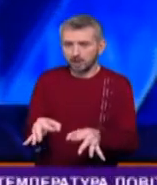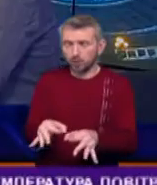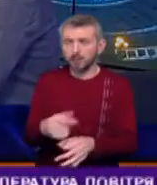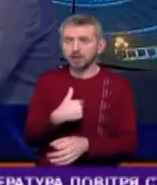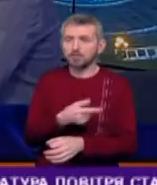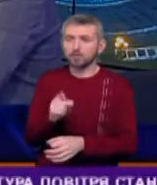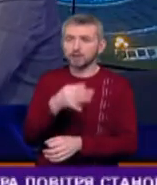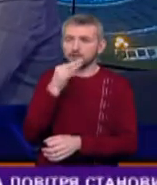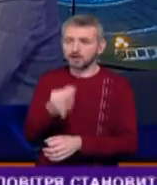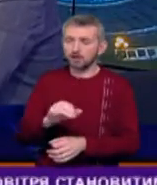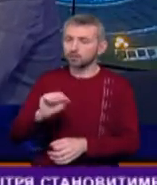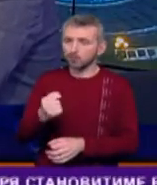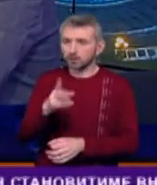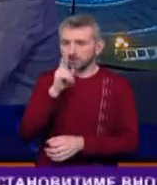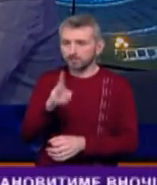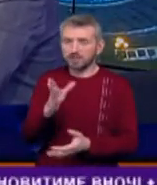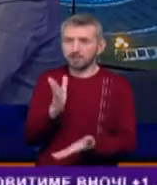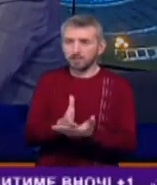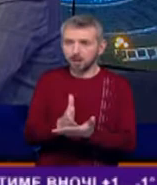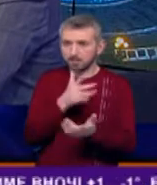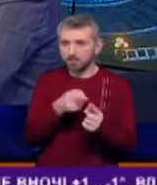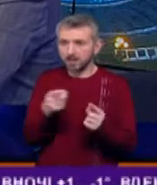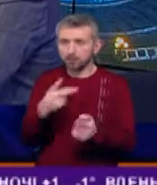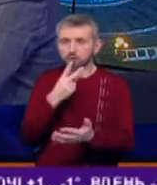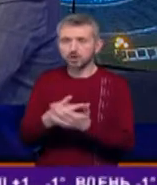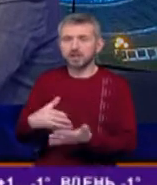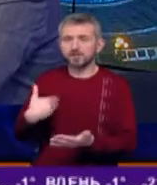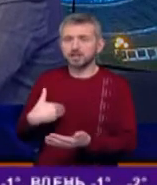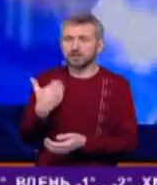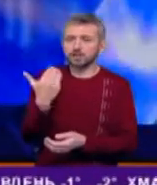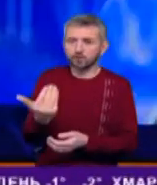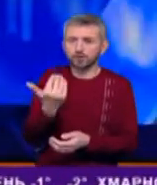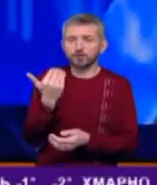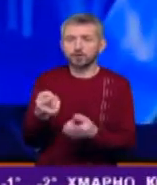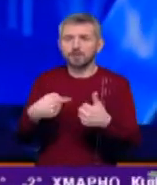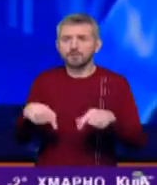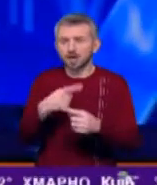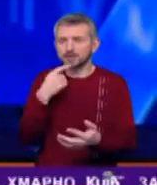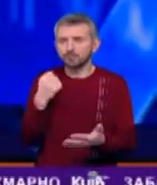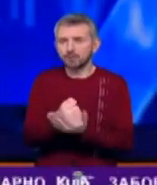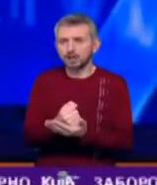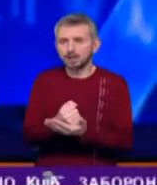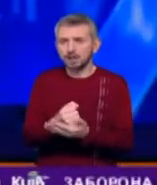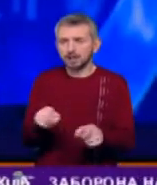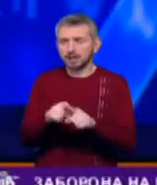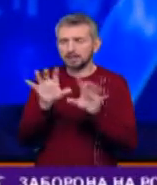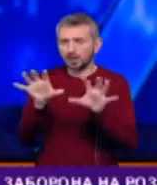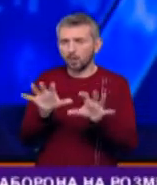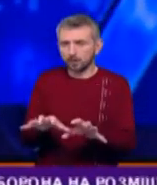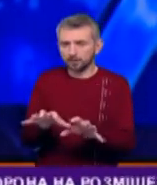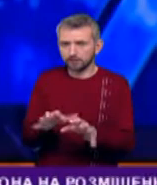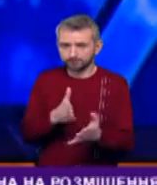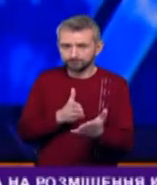тоді казав, друже, 2 місяці маєш період, покажи ефективність твою і твоєї фракції в ухваленні євроінтеграційних законів, тому